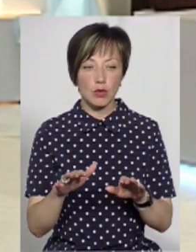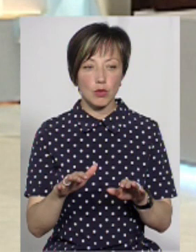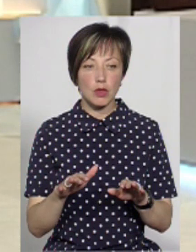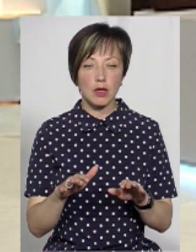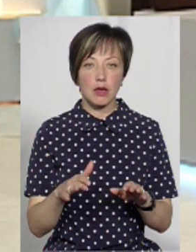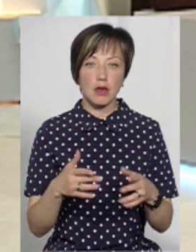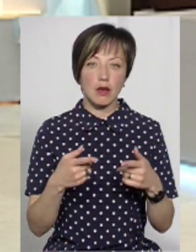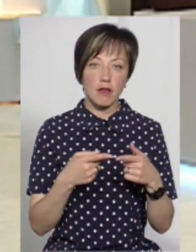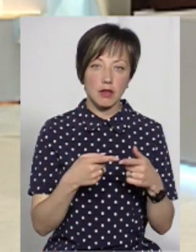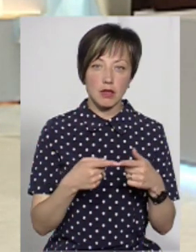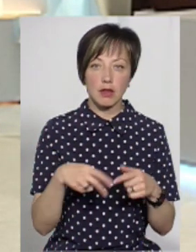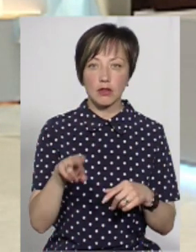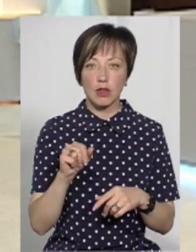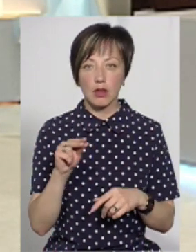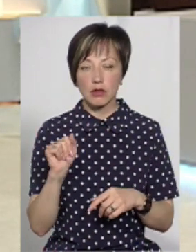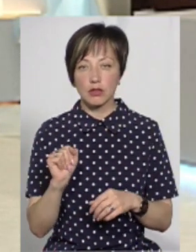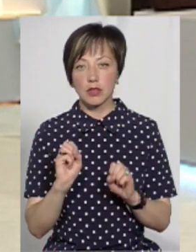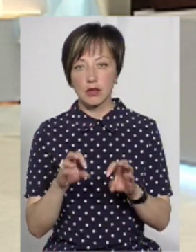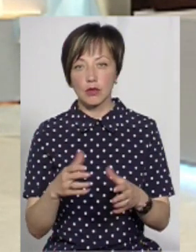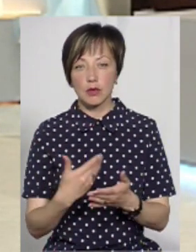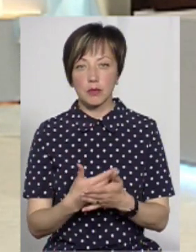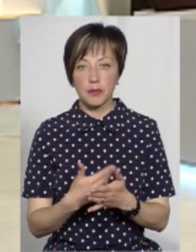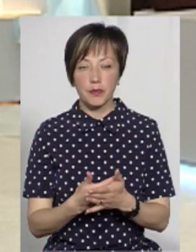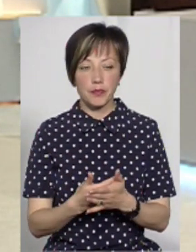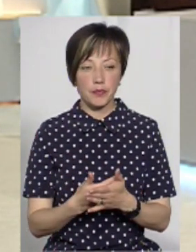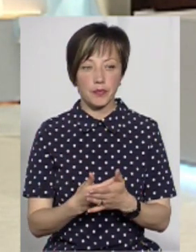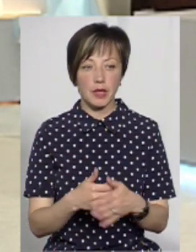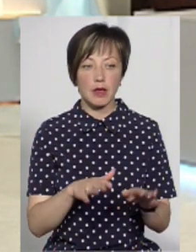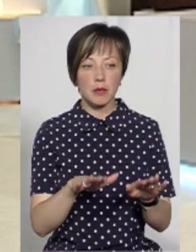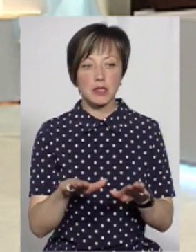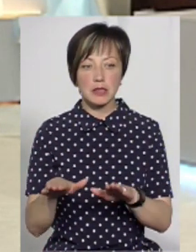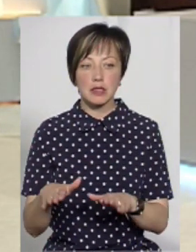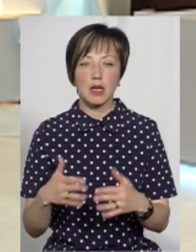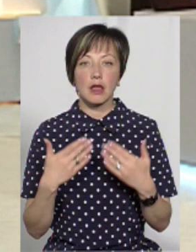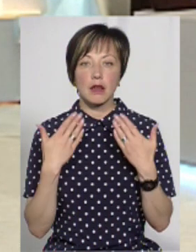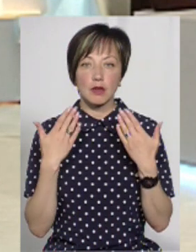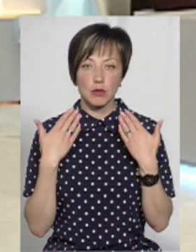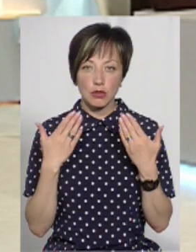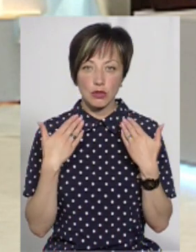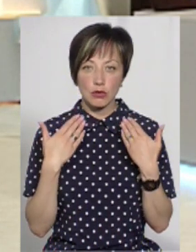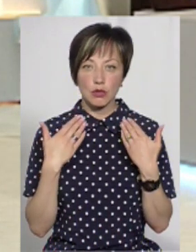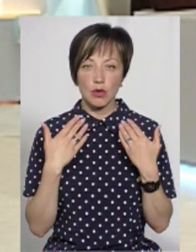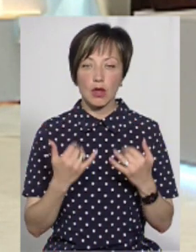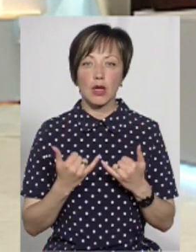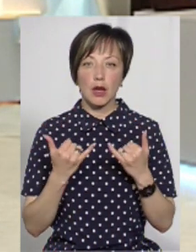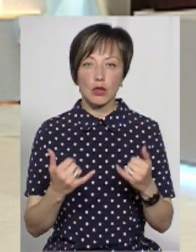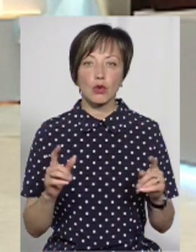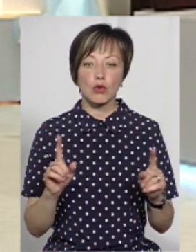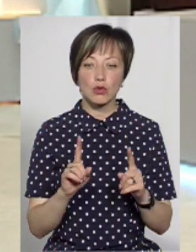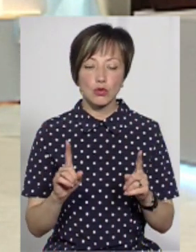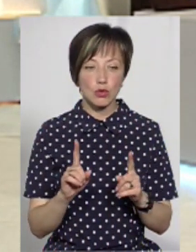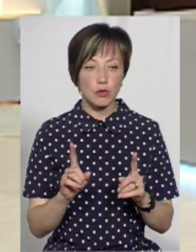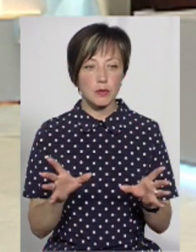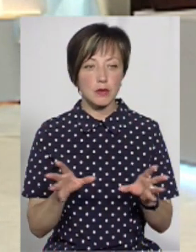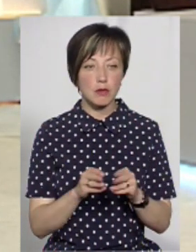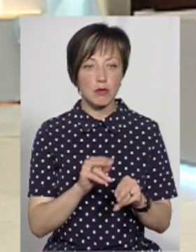здають апартаменти, здають дачі свої, здають там місця для відпочинку, для того, щоб